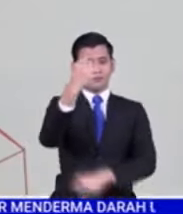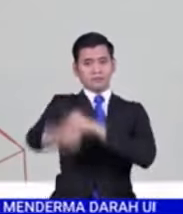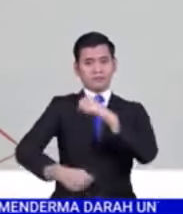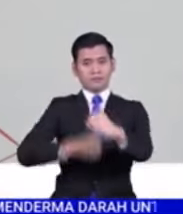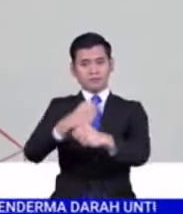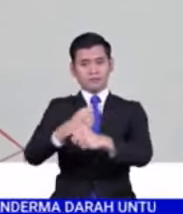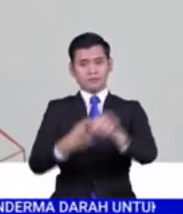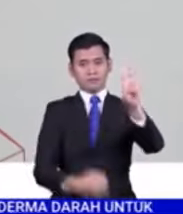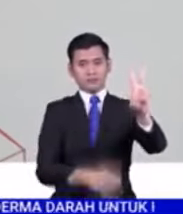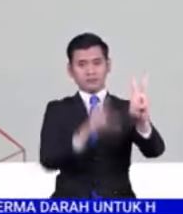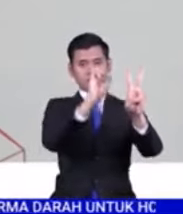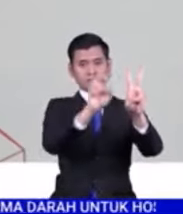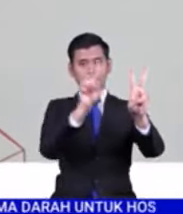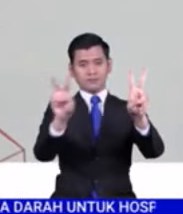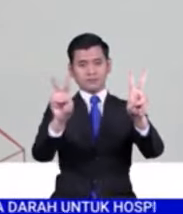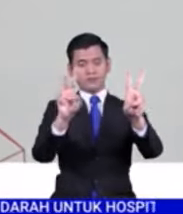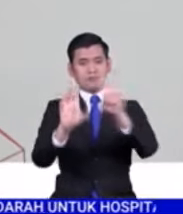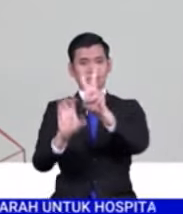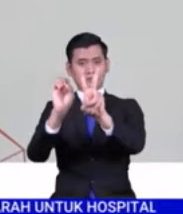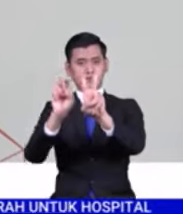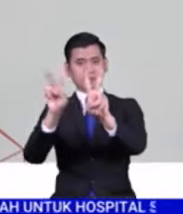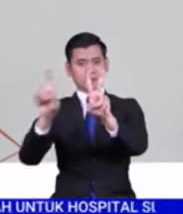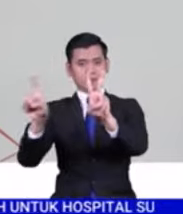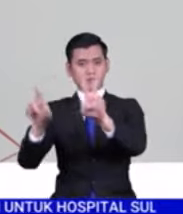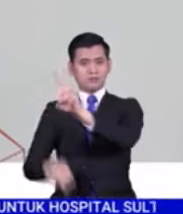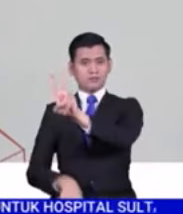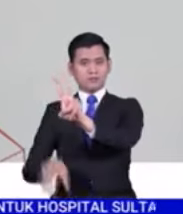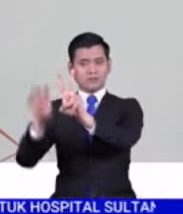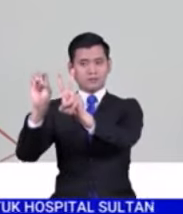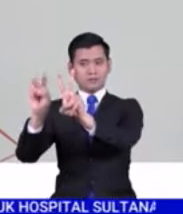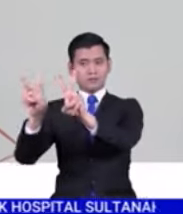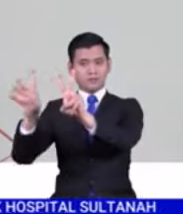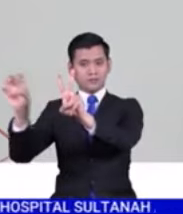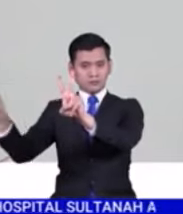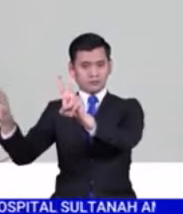Tahun 2022 tahun 2021 dan juga tahun 2020